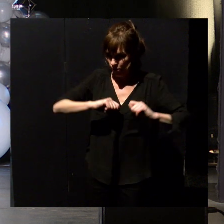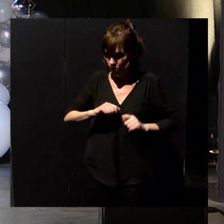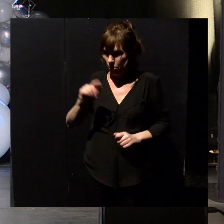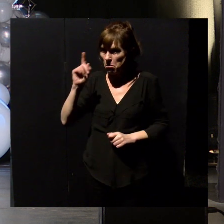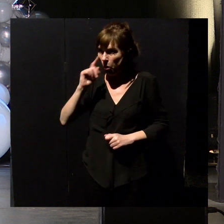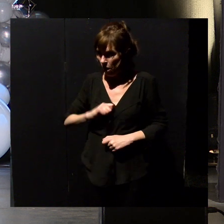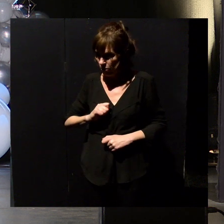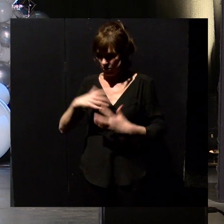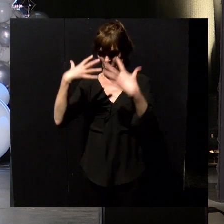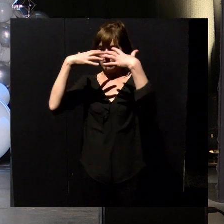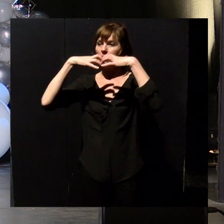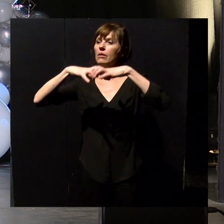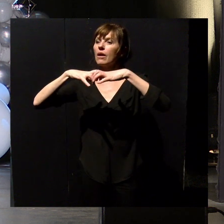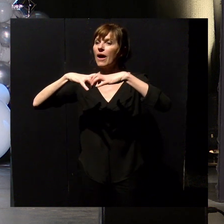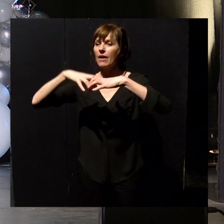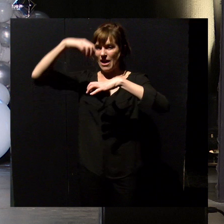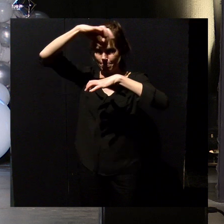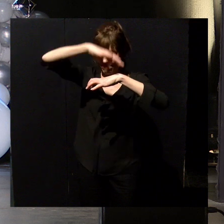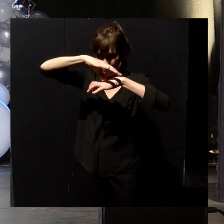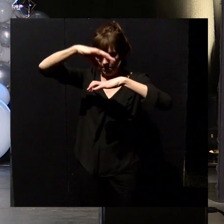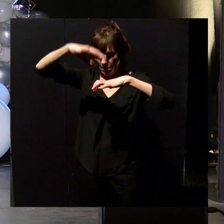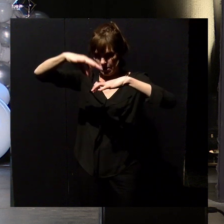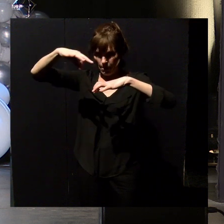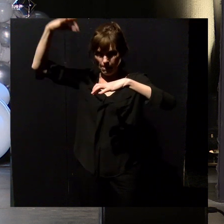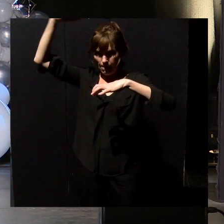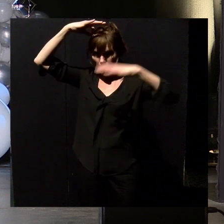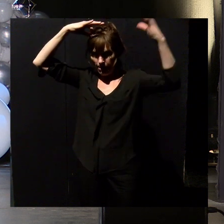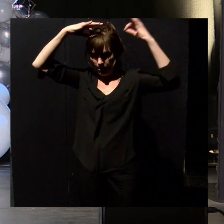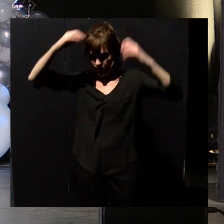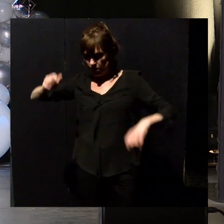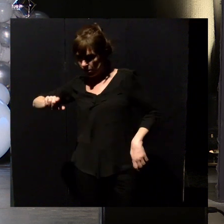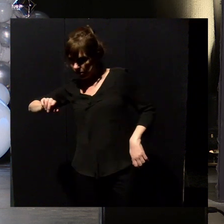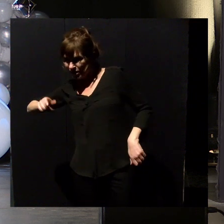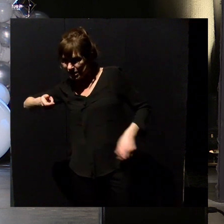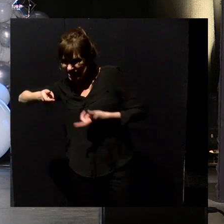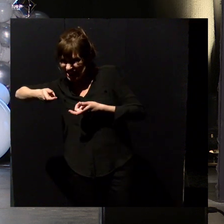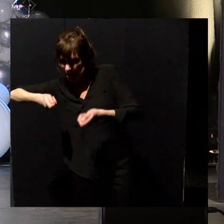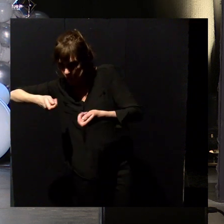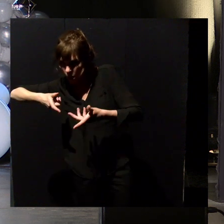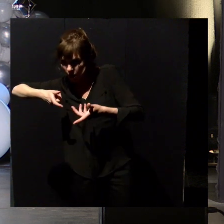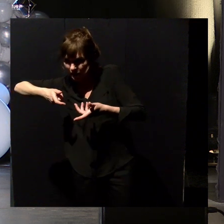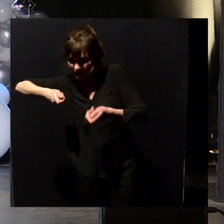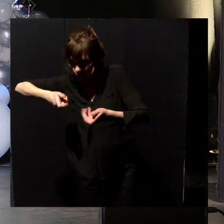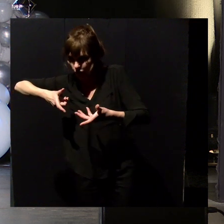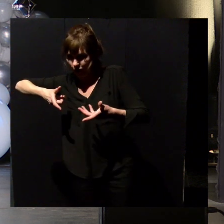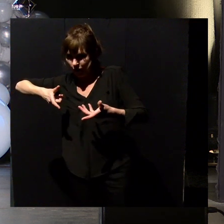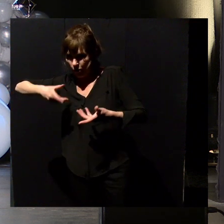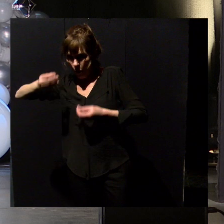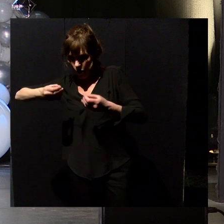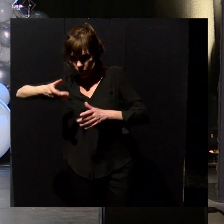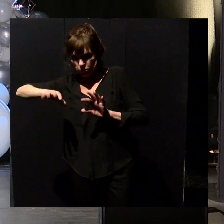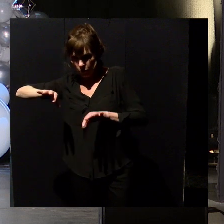les électrodes intracérébrales, nous essayons de savoir si, lorsque l'on stimule, c'est-à-dire lorsqu'on inactive un de ces